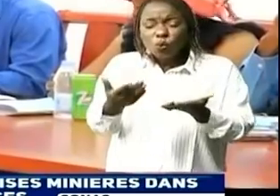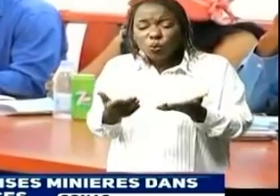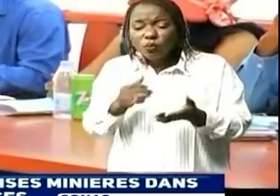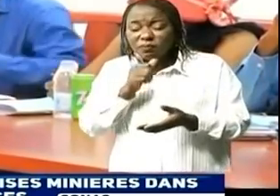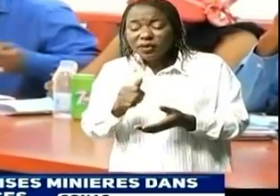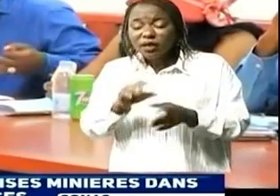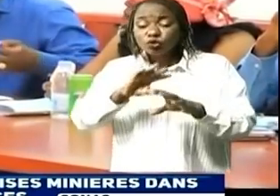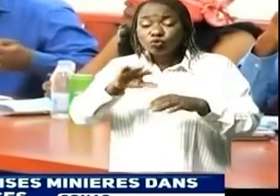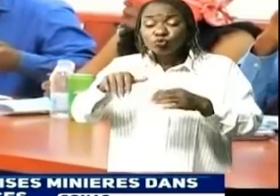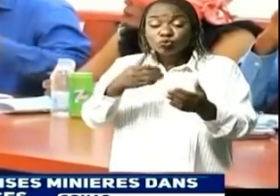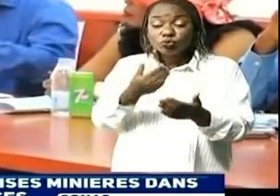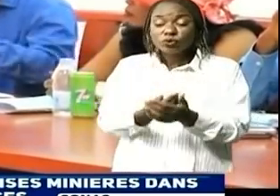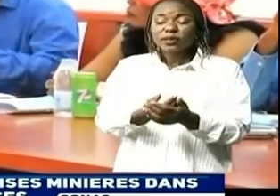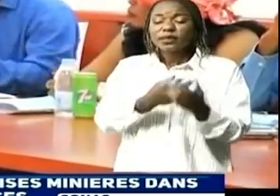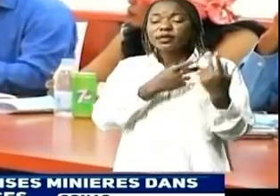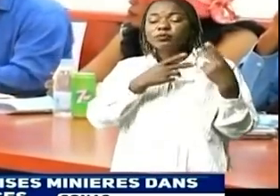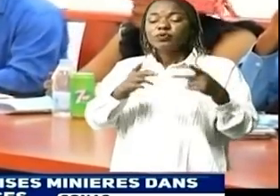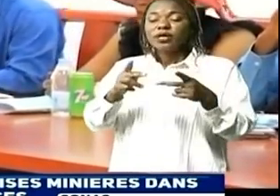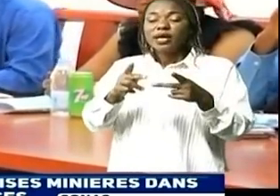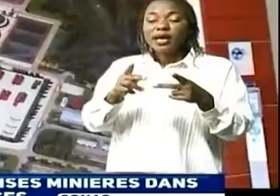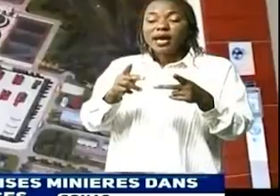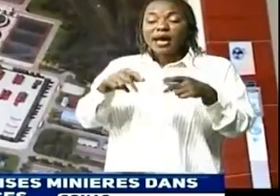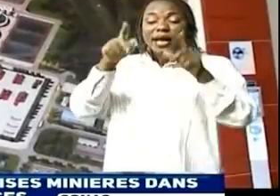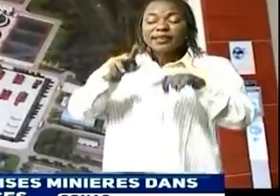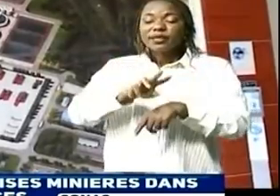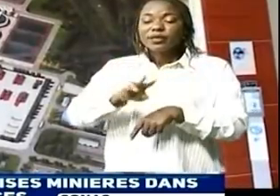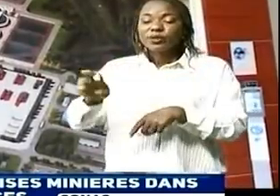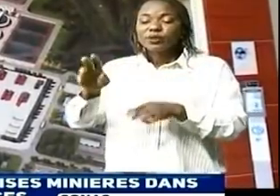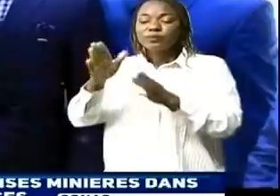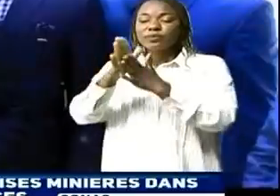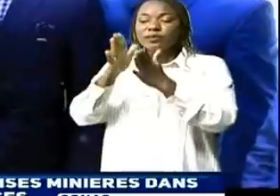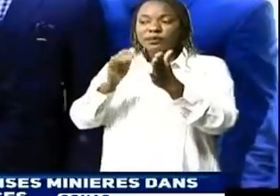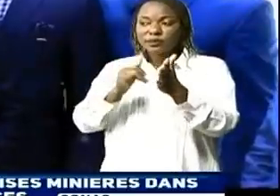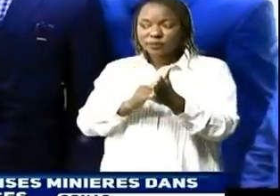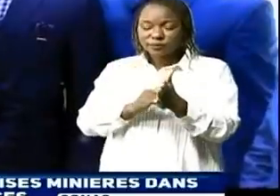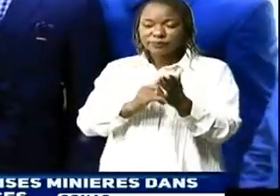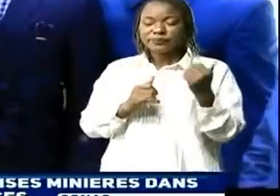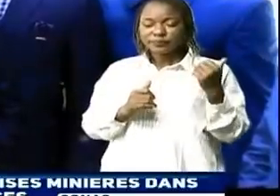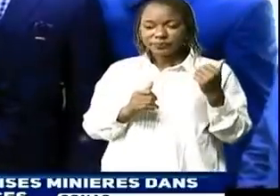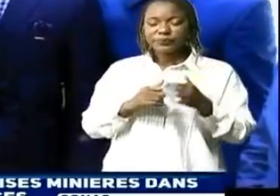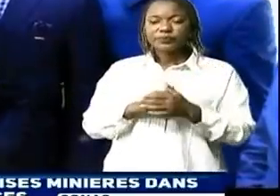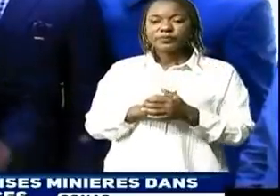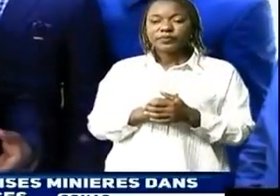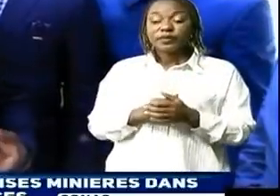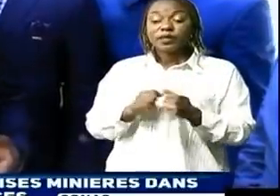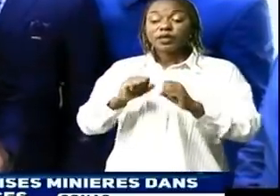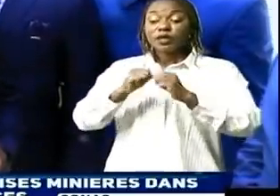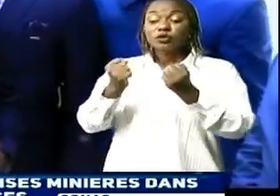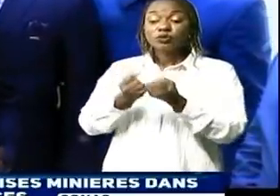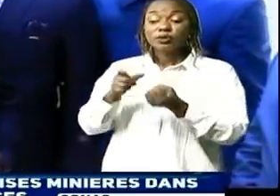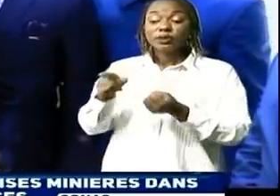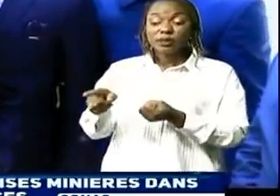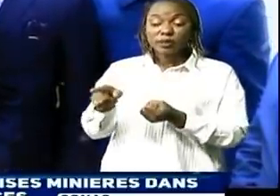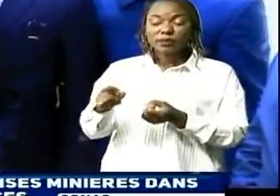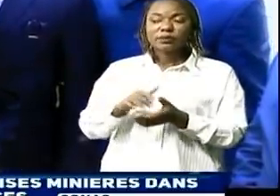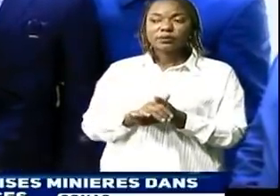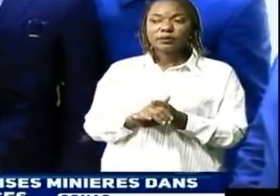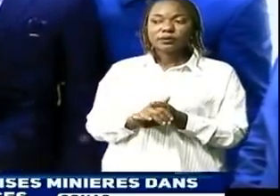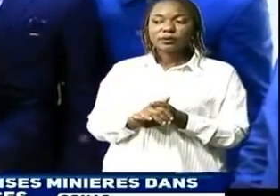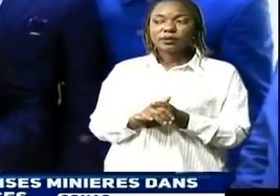assurances depuis l'année 2016 jusqu'en cette année 2022. Certaines entreprises se sont arrogées le droit, bien